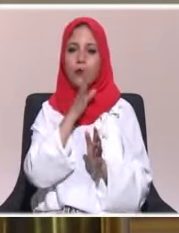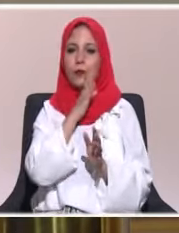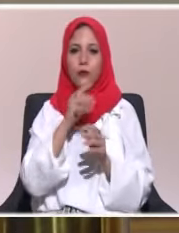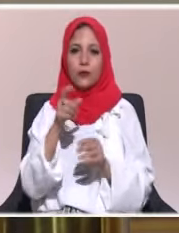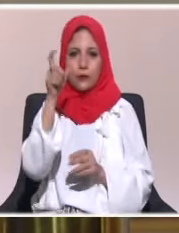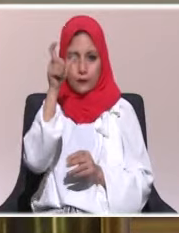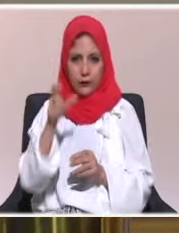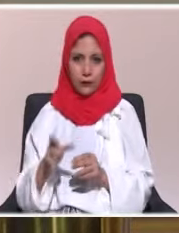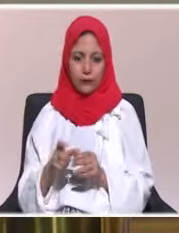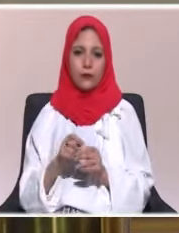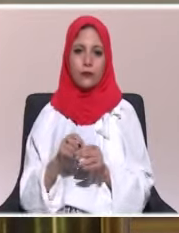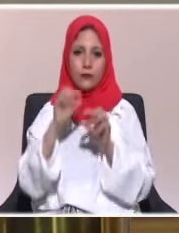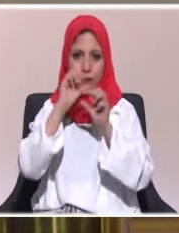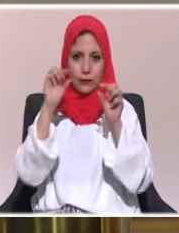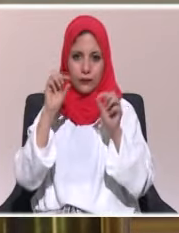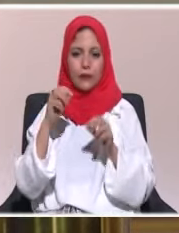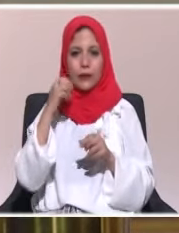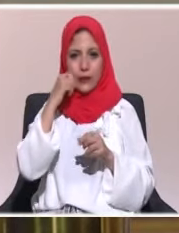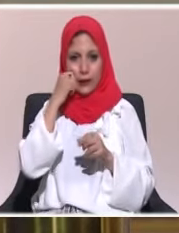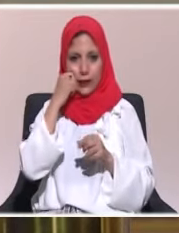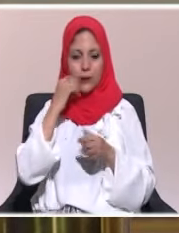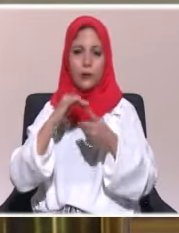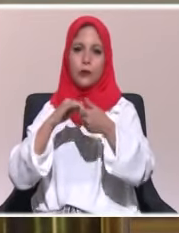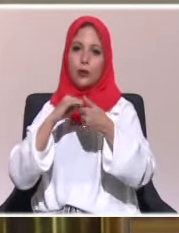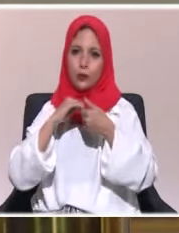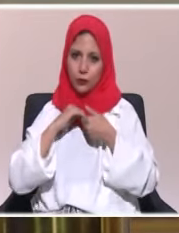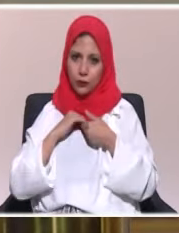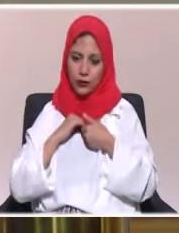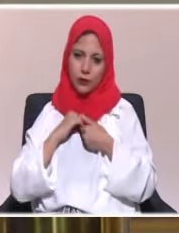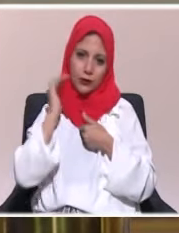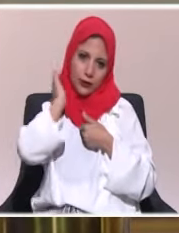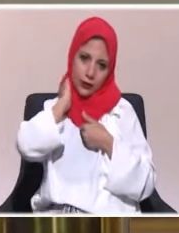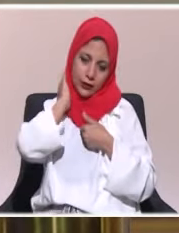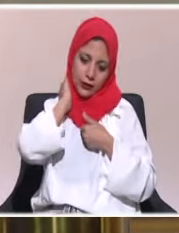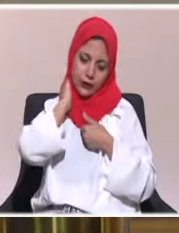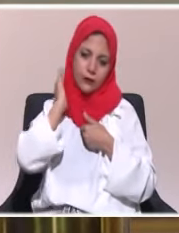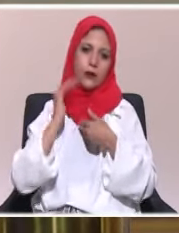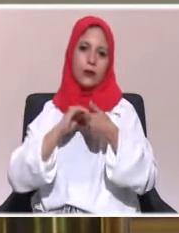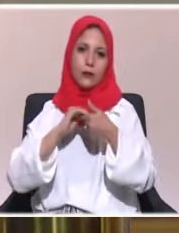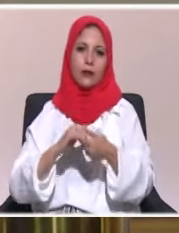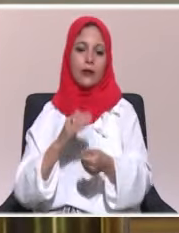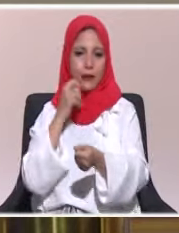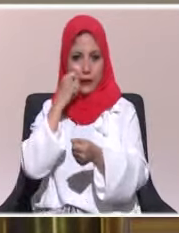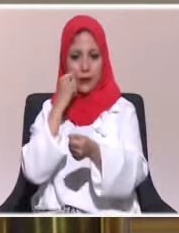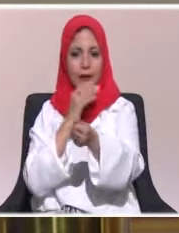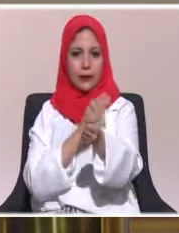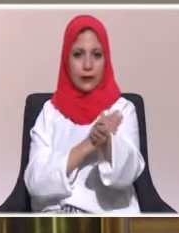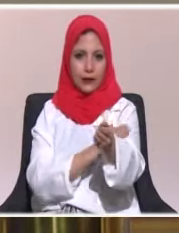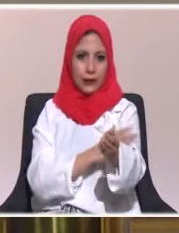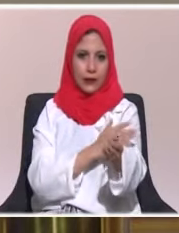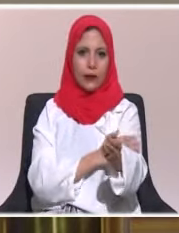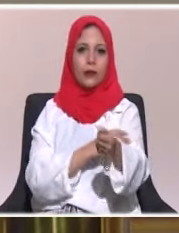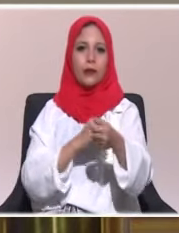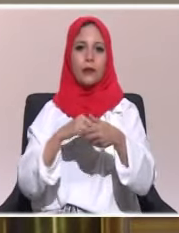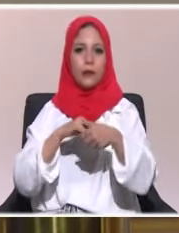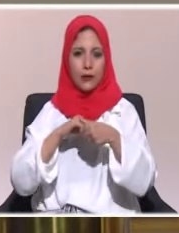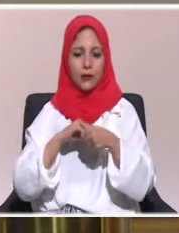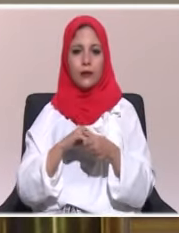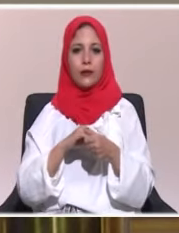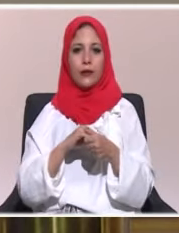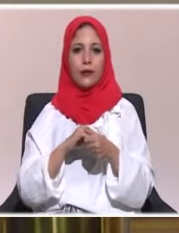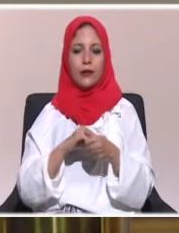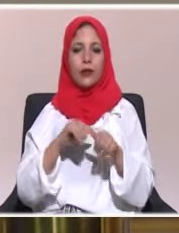ميديا، عن المسؤولية الكبيرة اللي بتحطوها على أكتافنا علشان نخفف أوجاعكم ونعالج مرضاكم